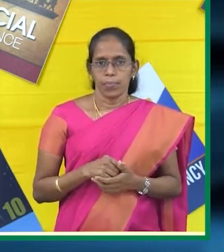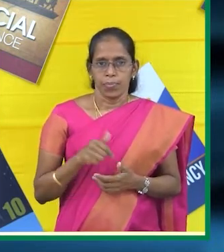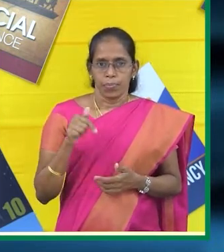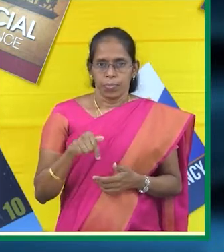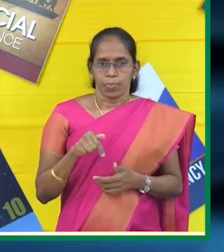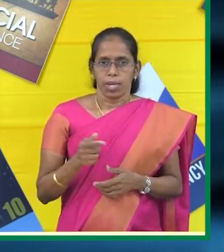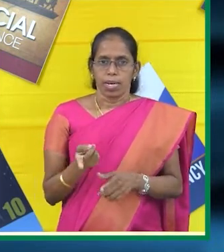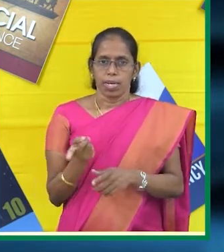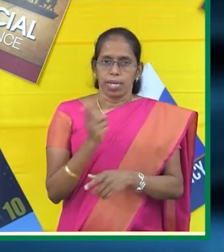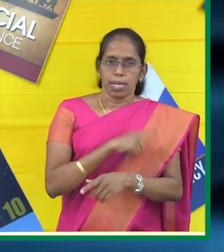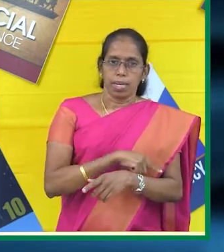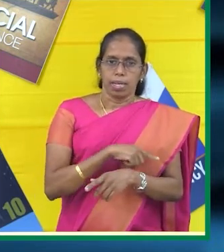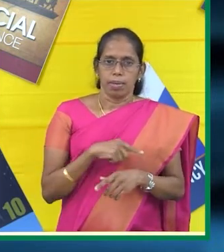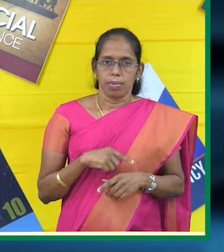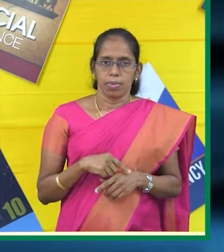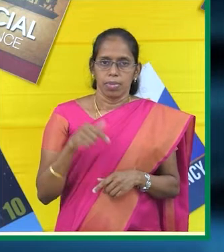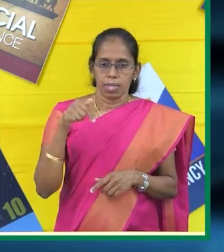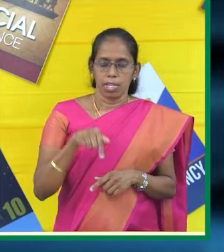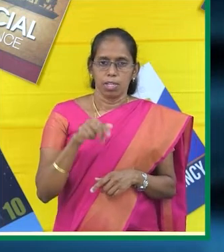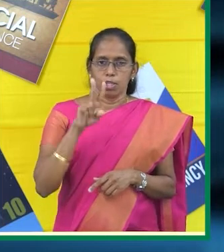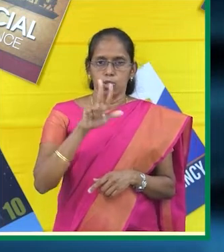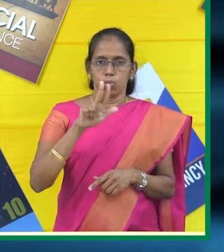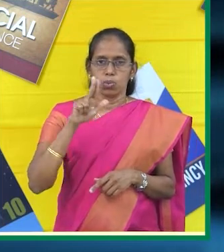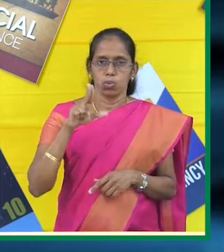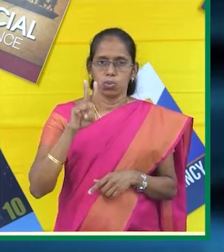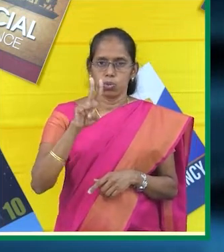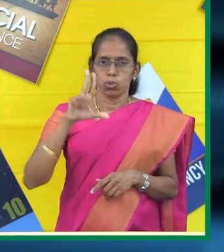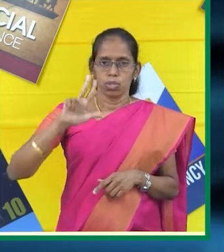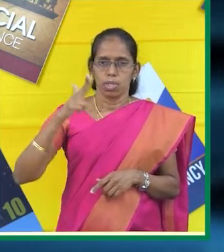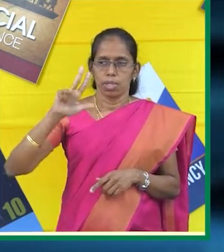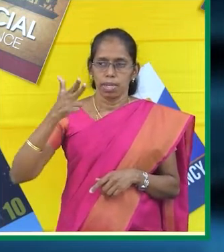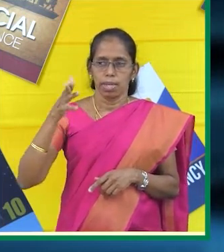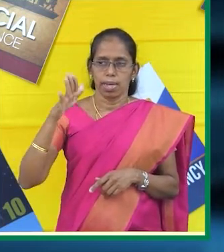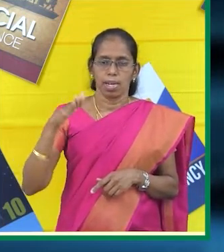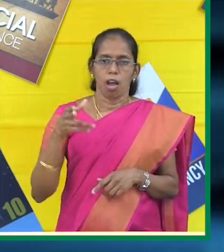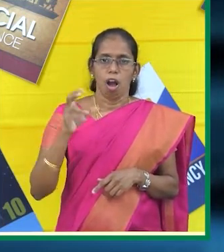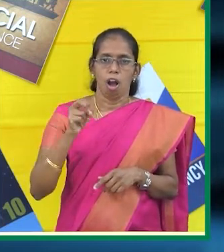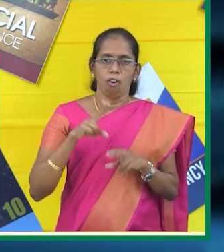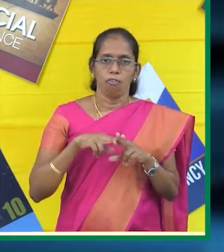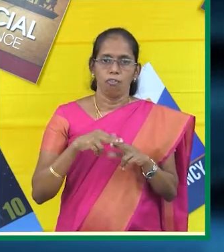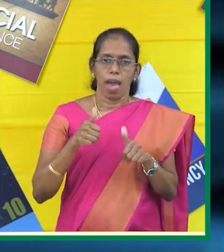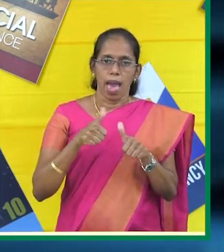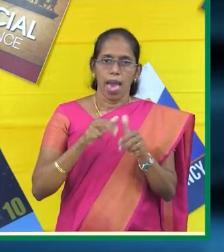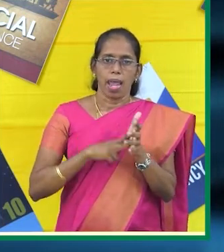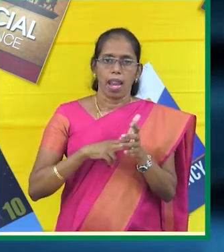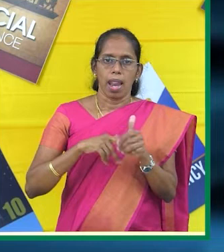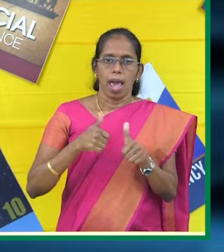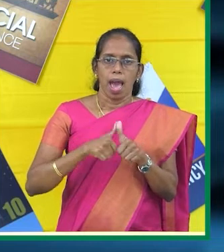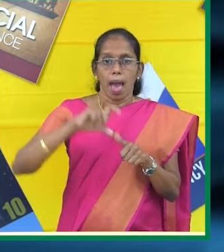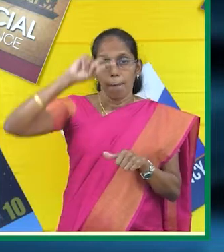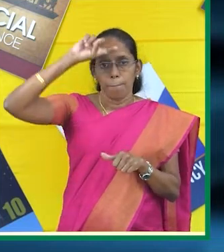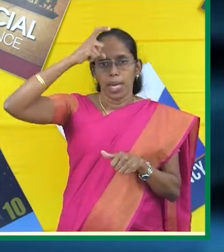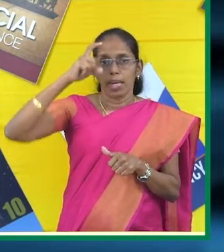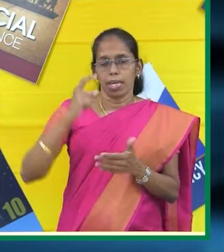இந்த எ டே இன் 2889 ஆஃப் அன்